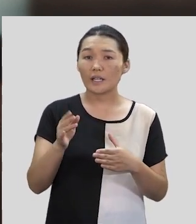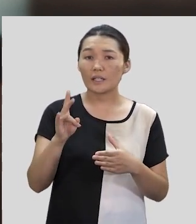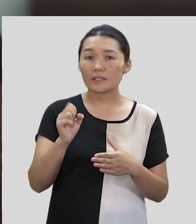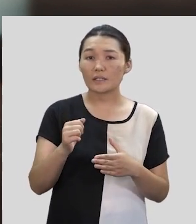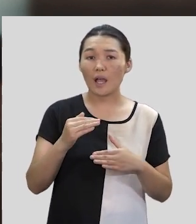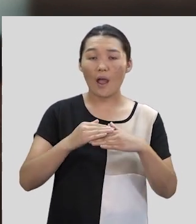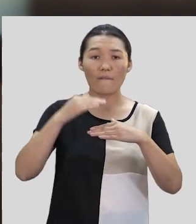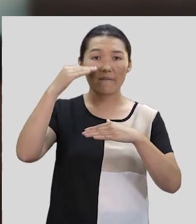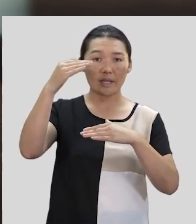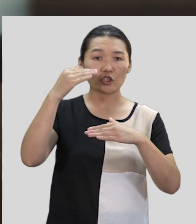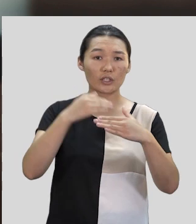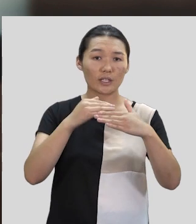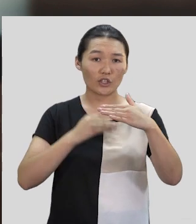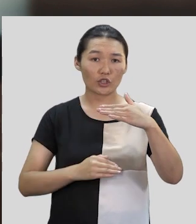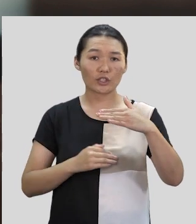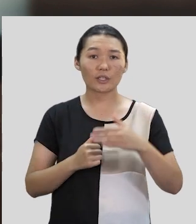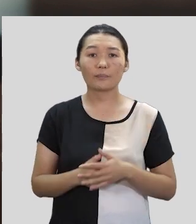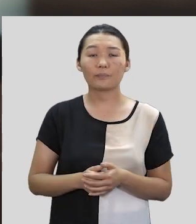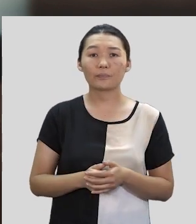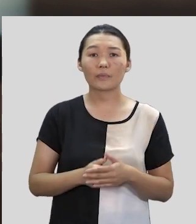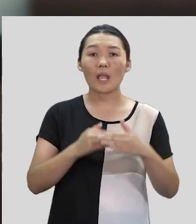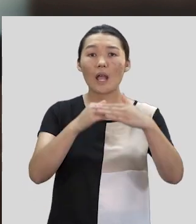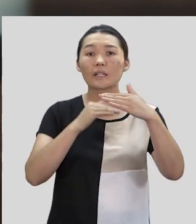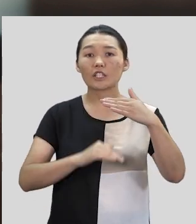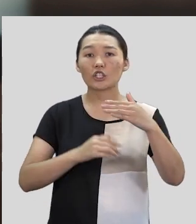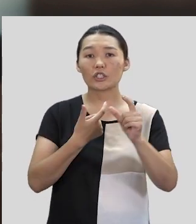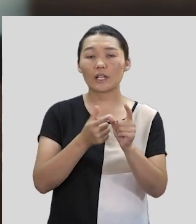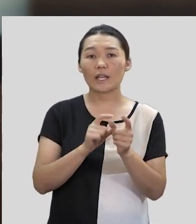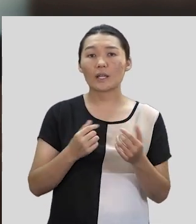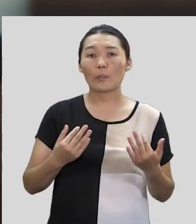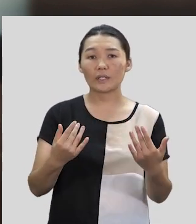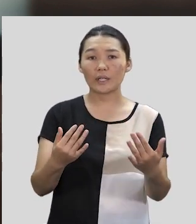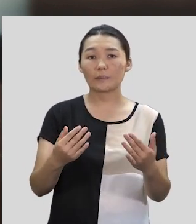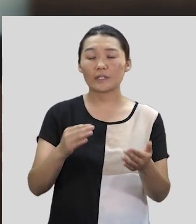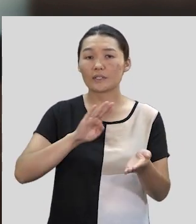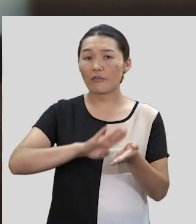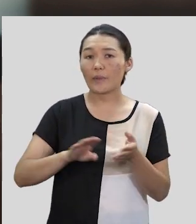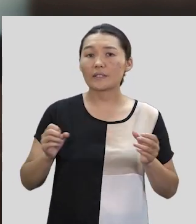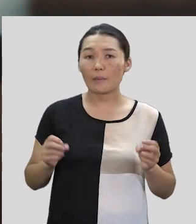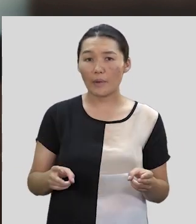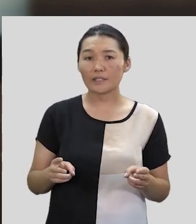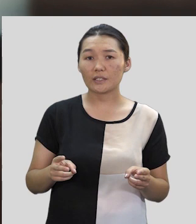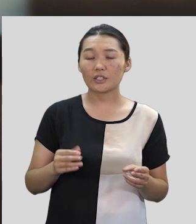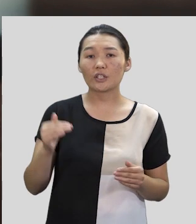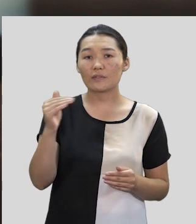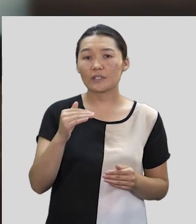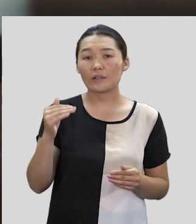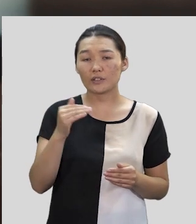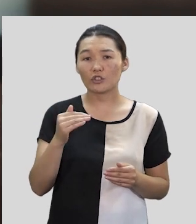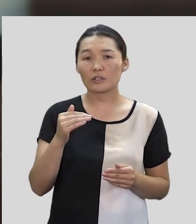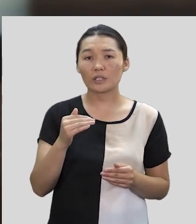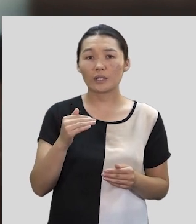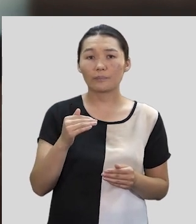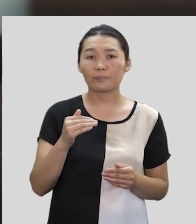высшие и низшие низшие это потребности в безопасности и физиологические потребности